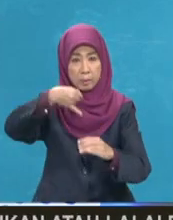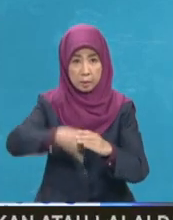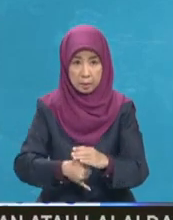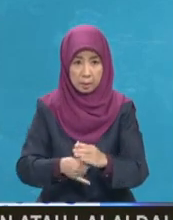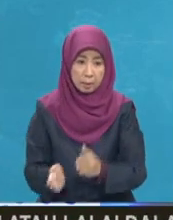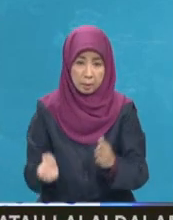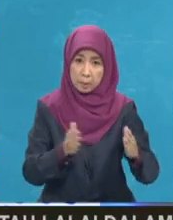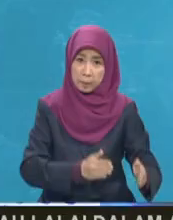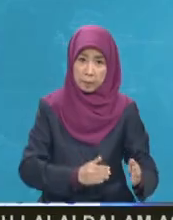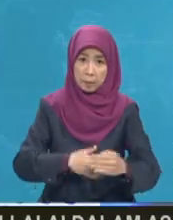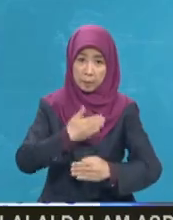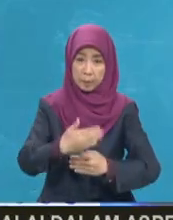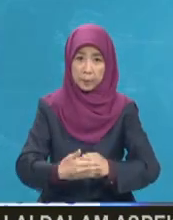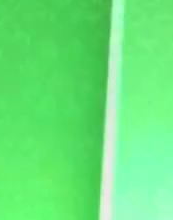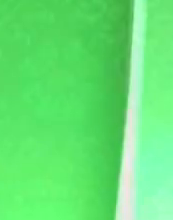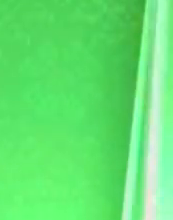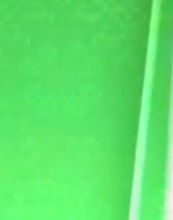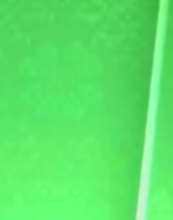seketika nanti